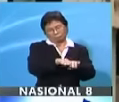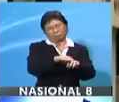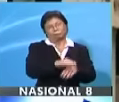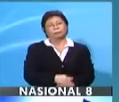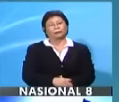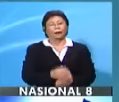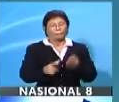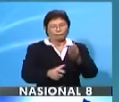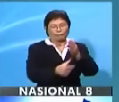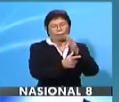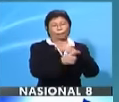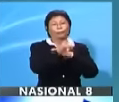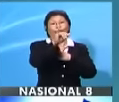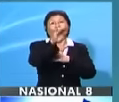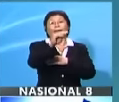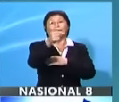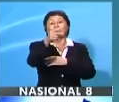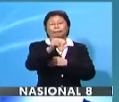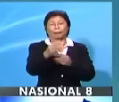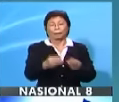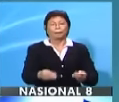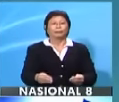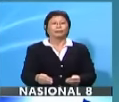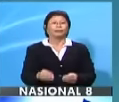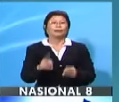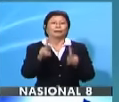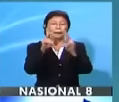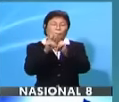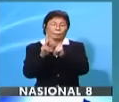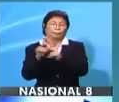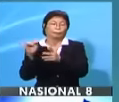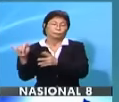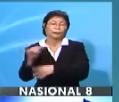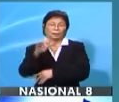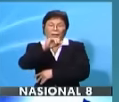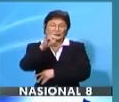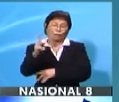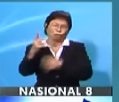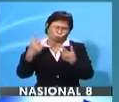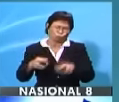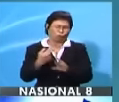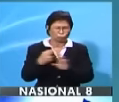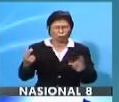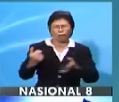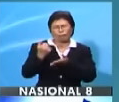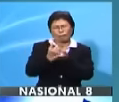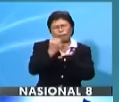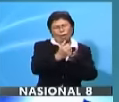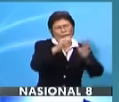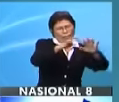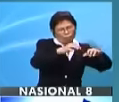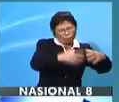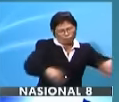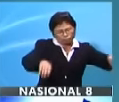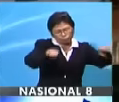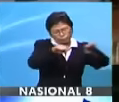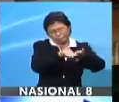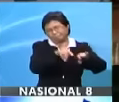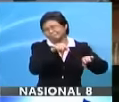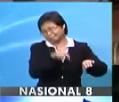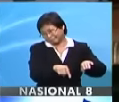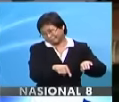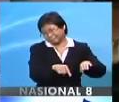Menurut pembantu Imam Masjid Kampung Tengah, Tualang Osman Ebau, ahli jawatan kuasanya telah pun bersedia membantu mengembumikan jenazah